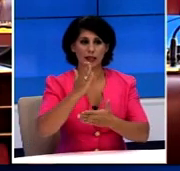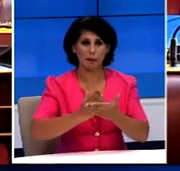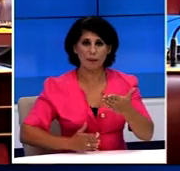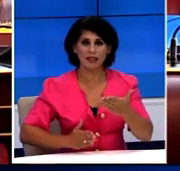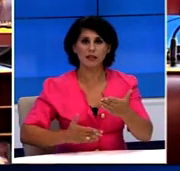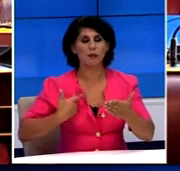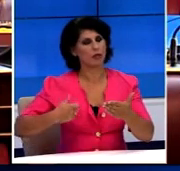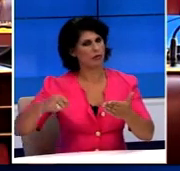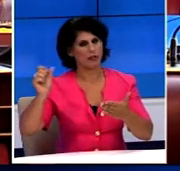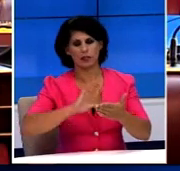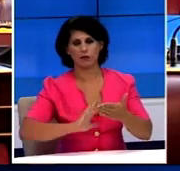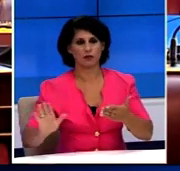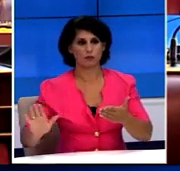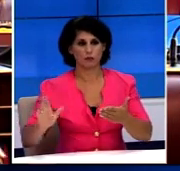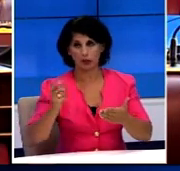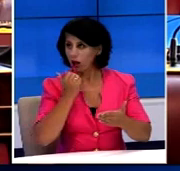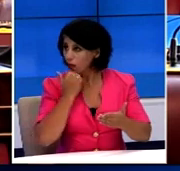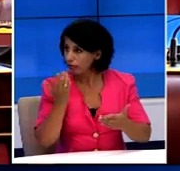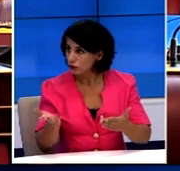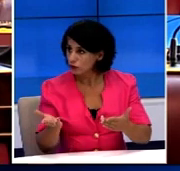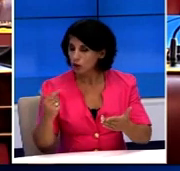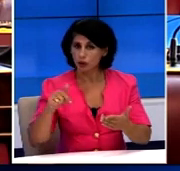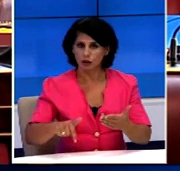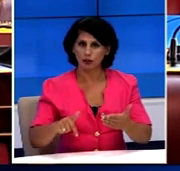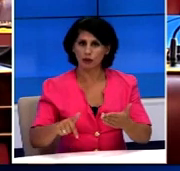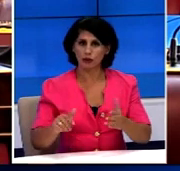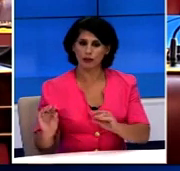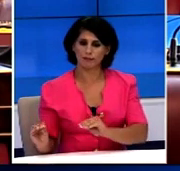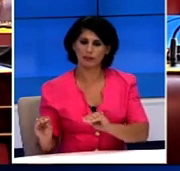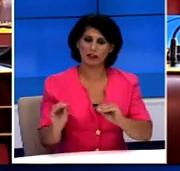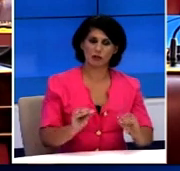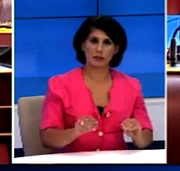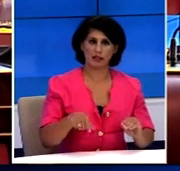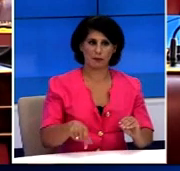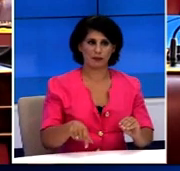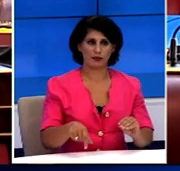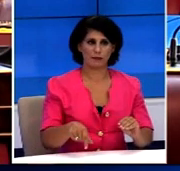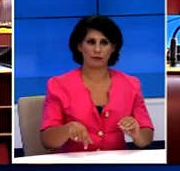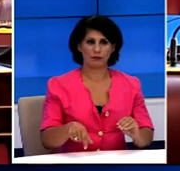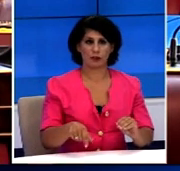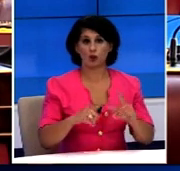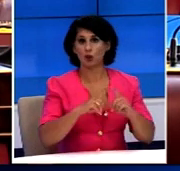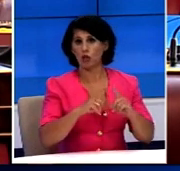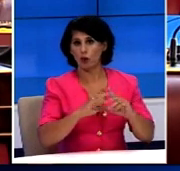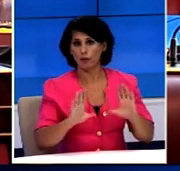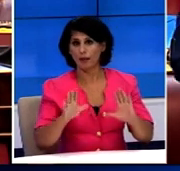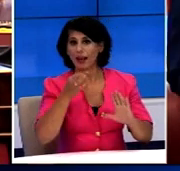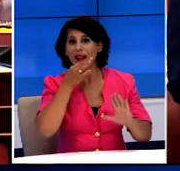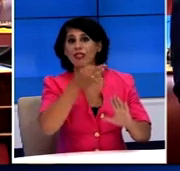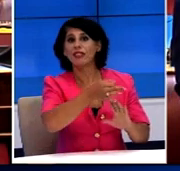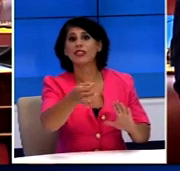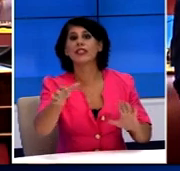συμφωνούμε ή κάνω λάθος? Τώρα εσείς μετατοπίζεστε από ό,τι φαίνεται από αυτό το δόγμα. Γιατί δεν το λέτε